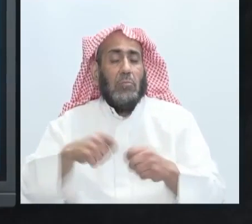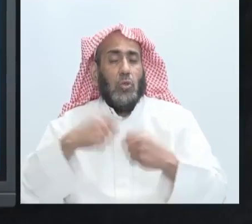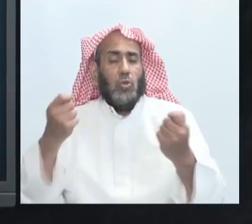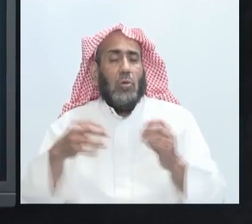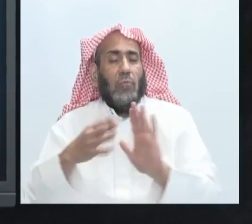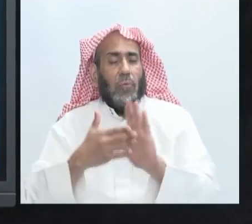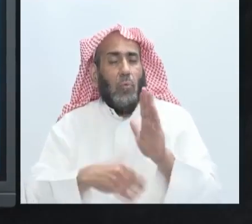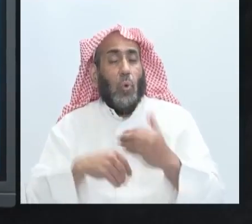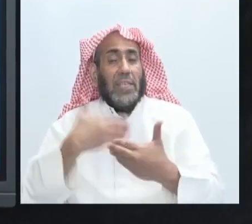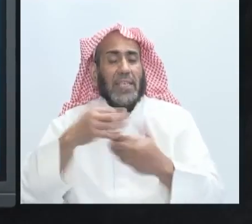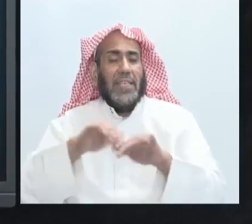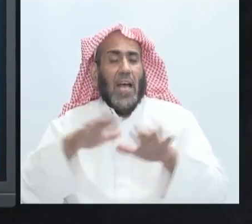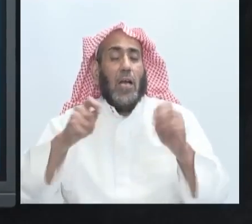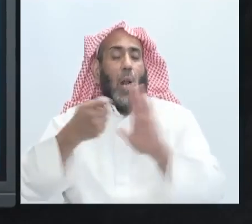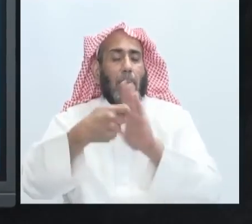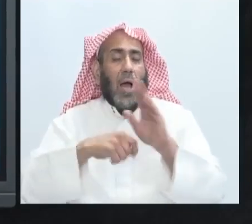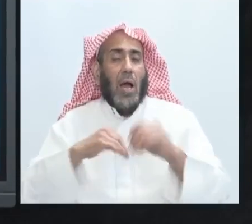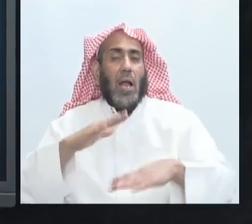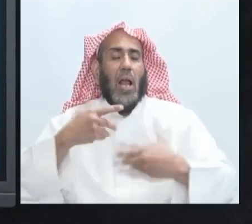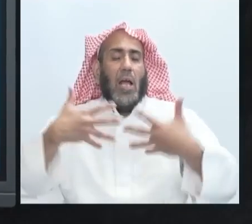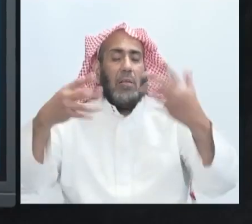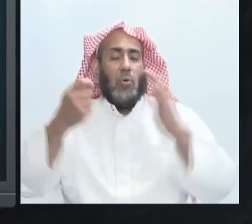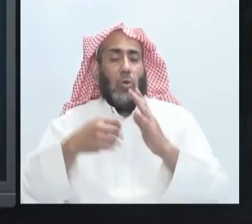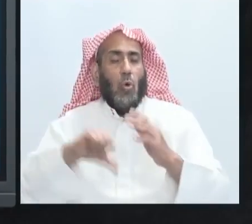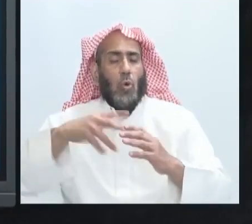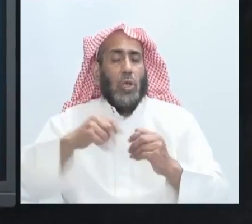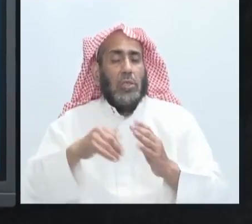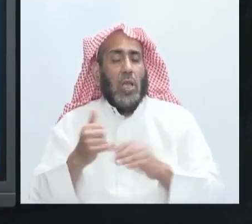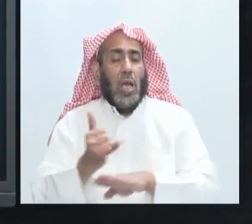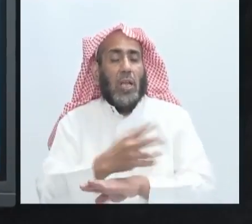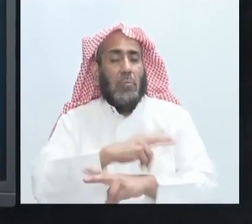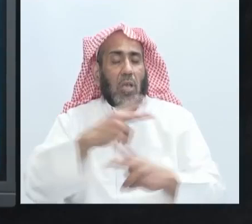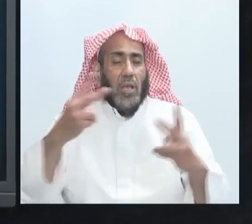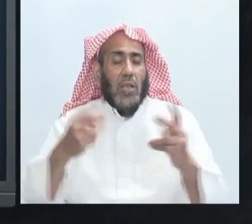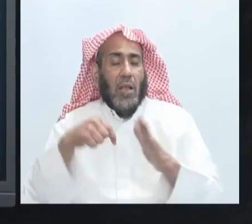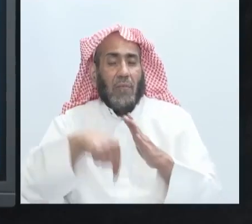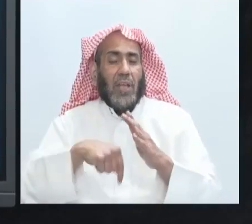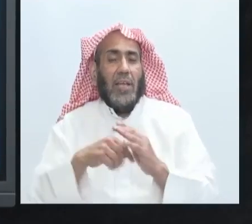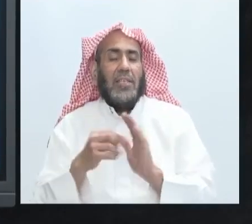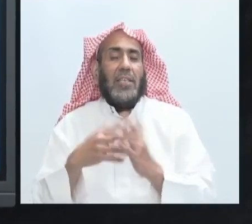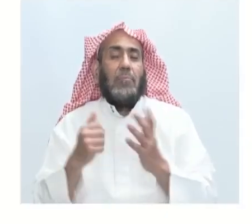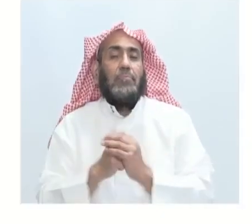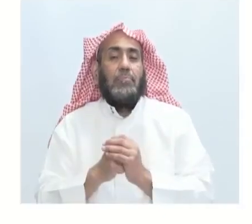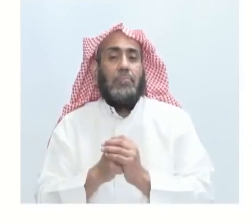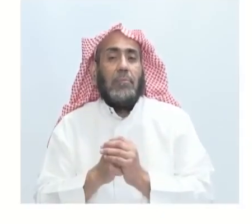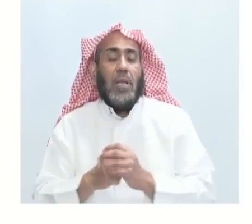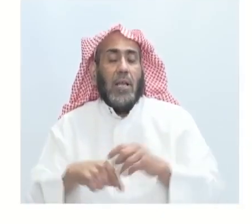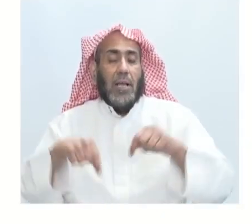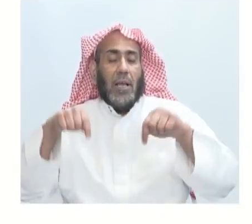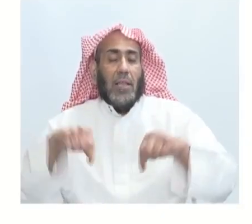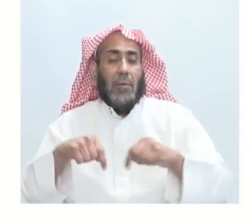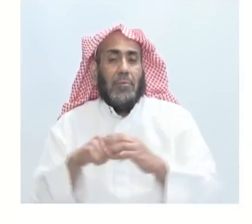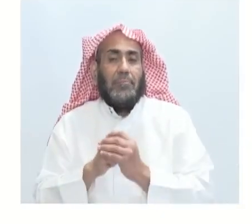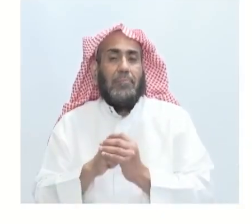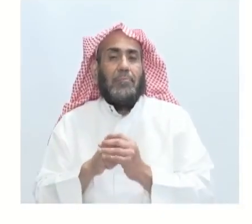ملاحقها وادى لازدهار المقاله الادبيه والنقديه وحضور تيارات ادبيه ونقديه كثيره في هذه الساحه هذا ما